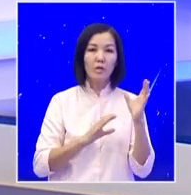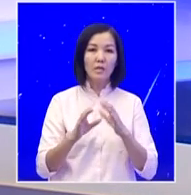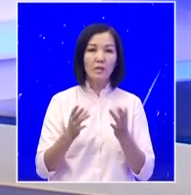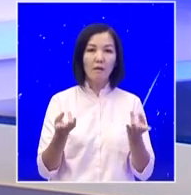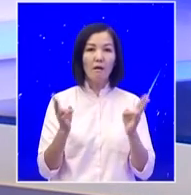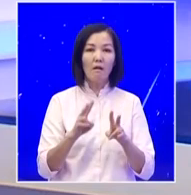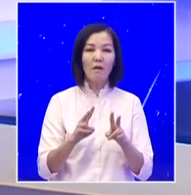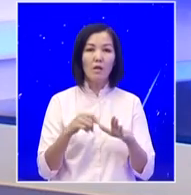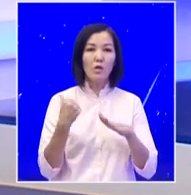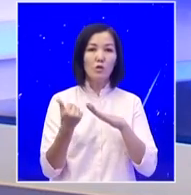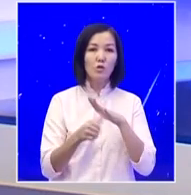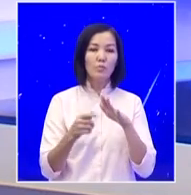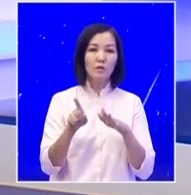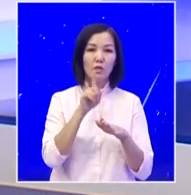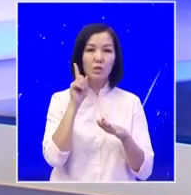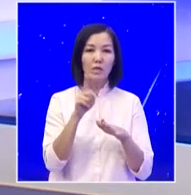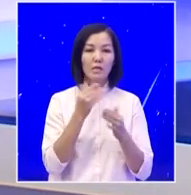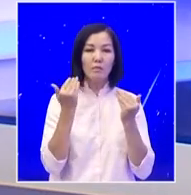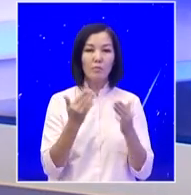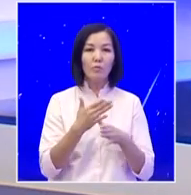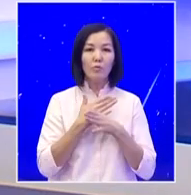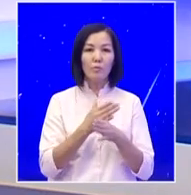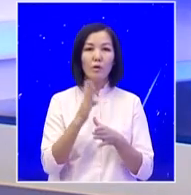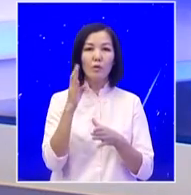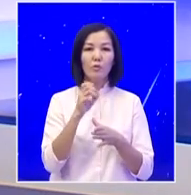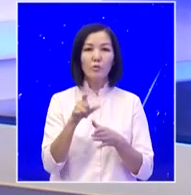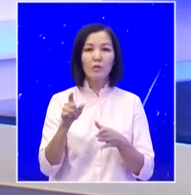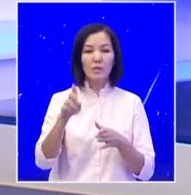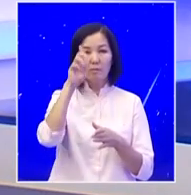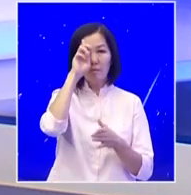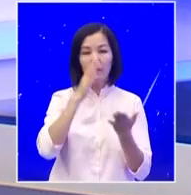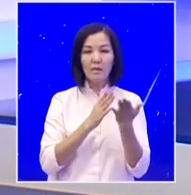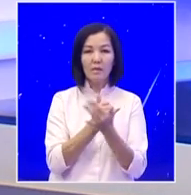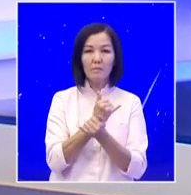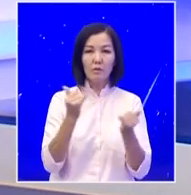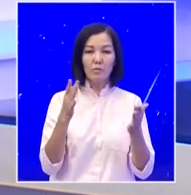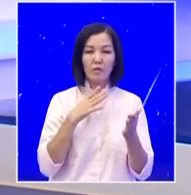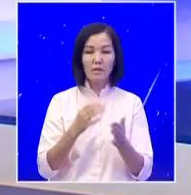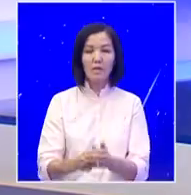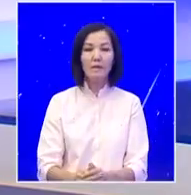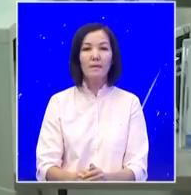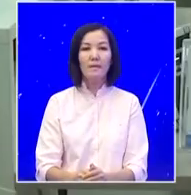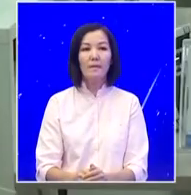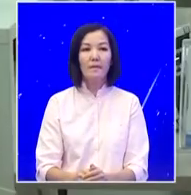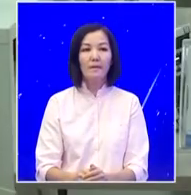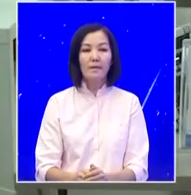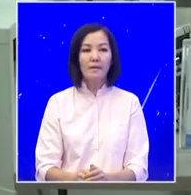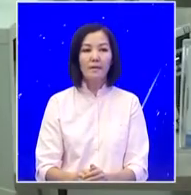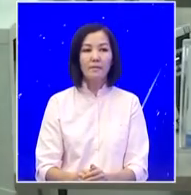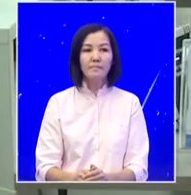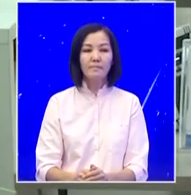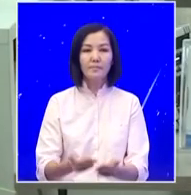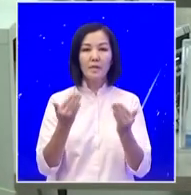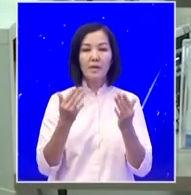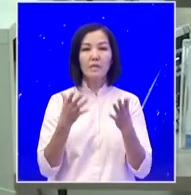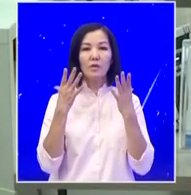қалғаны жұмыссыз жастар. Бүгінде олардың көмегімен 400-ге тарта мемлекеттік қызмет көрсетілген.